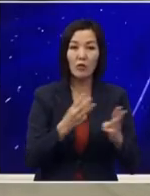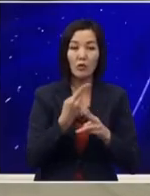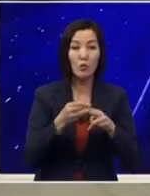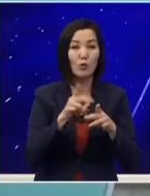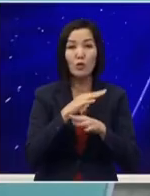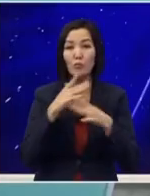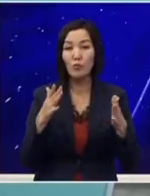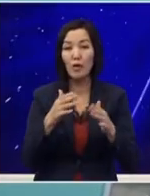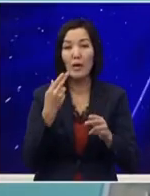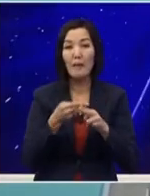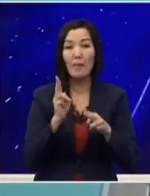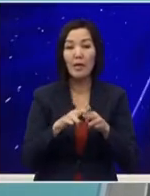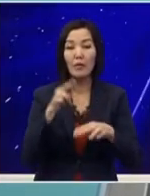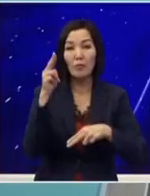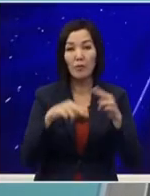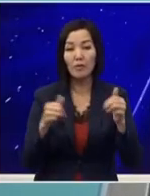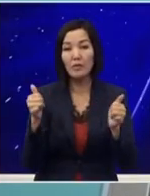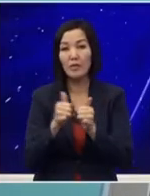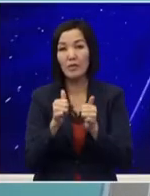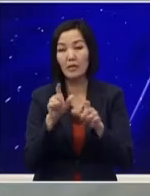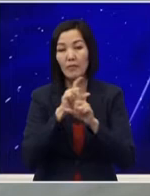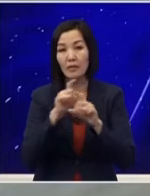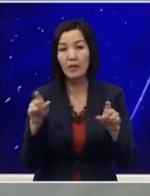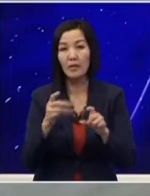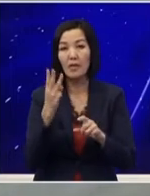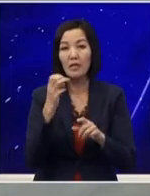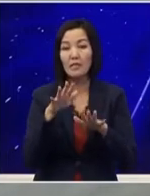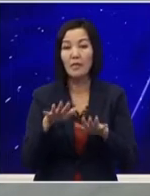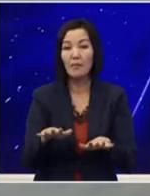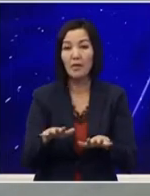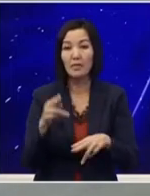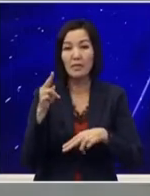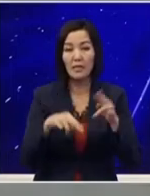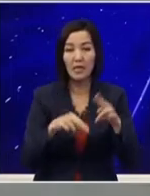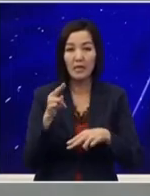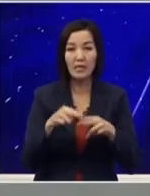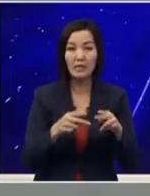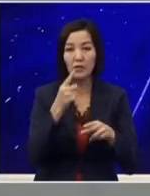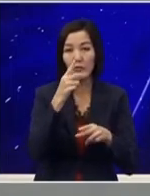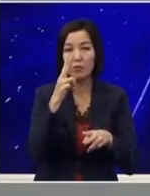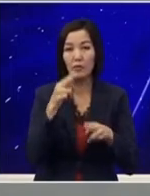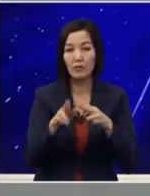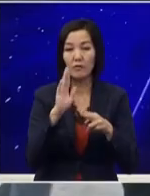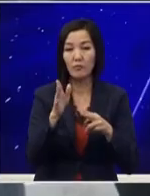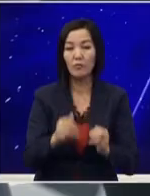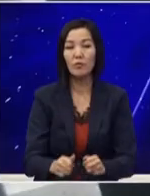годом, поэтому решено построить дополнительное здание на 300 мест. Строительство близится к